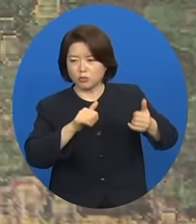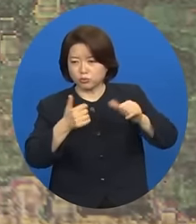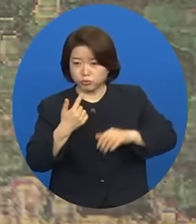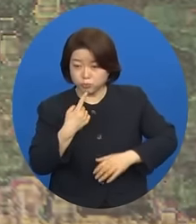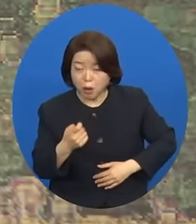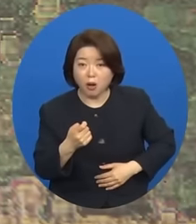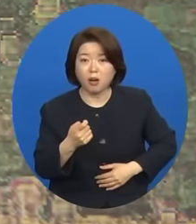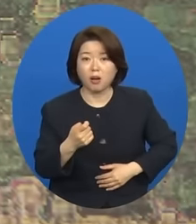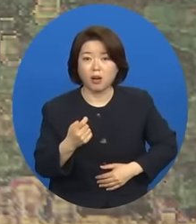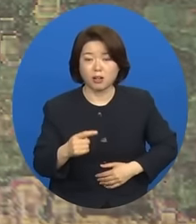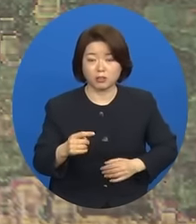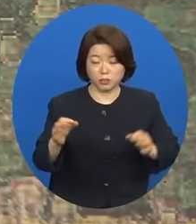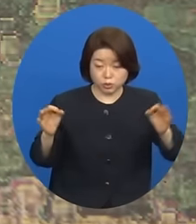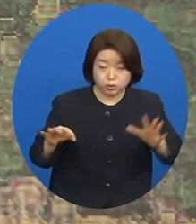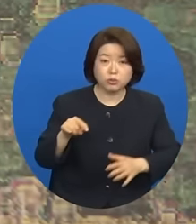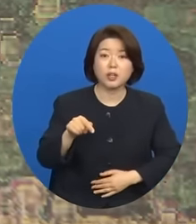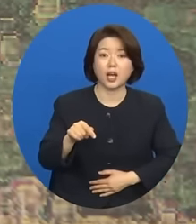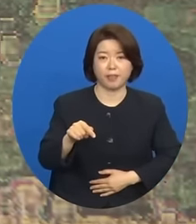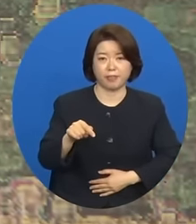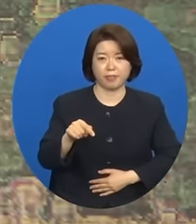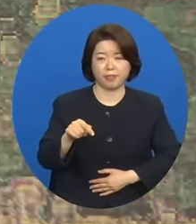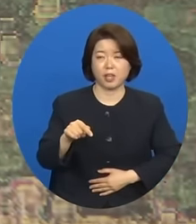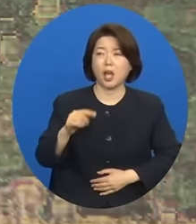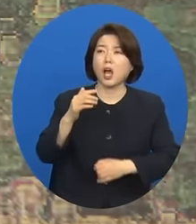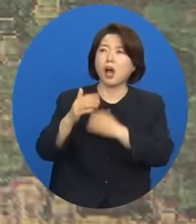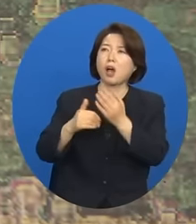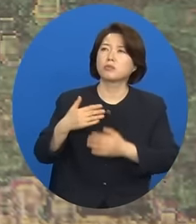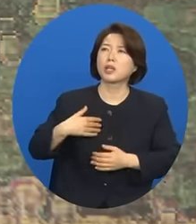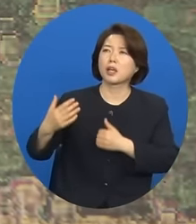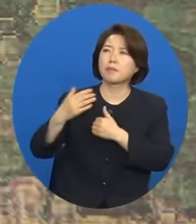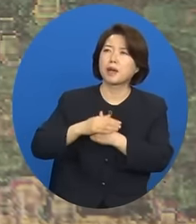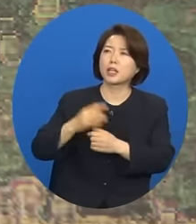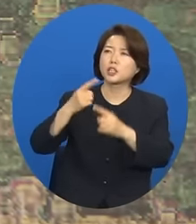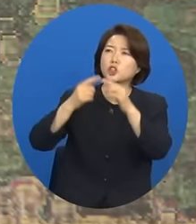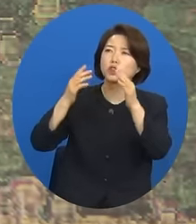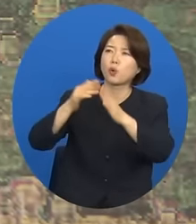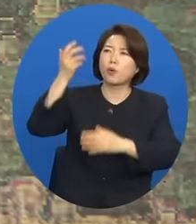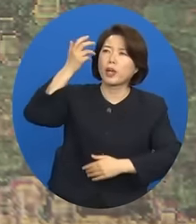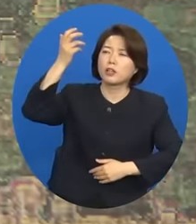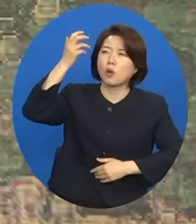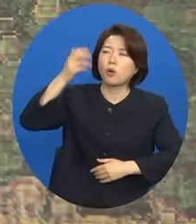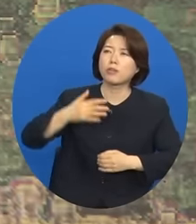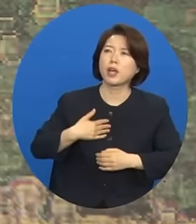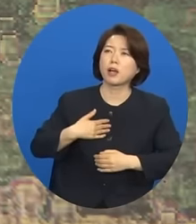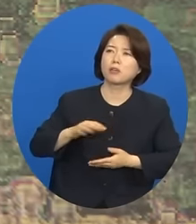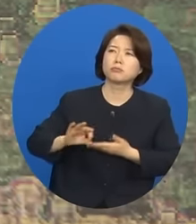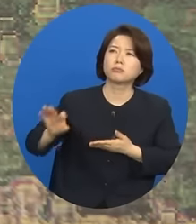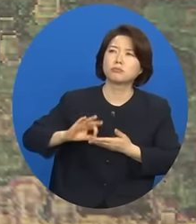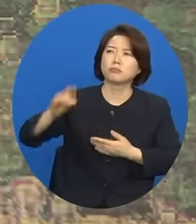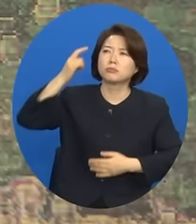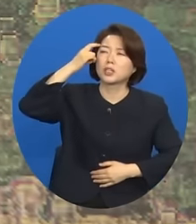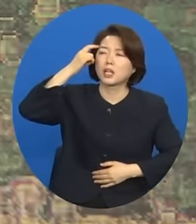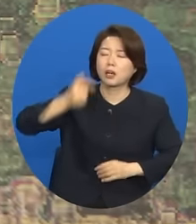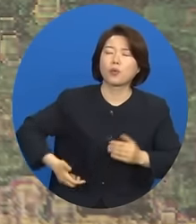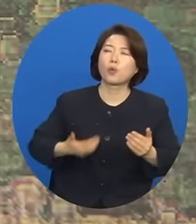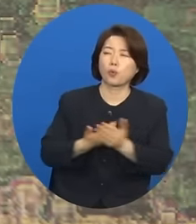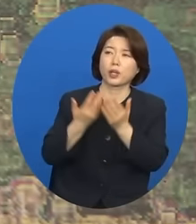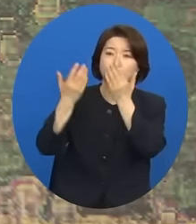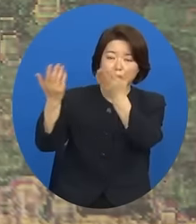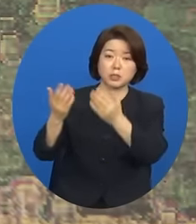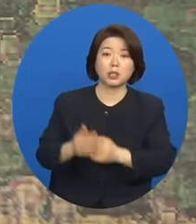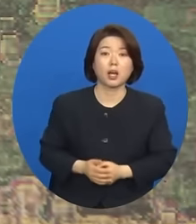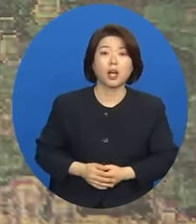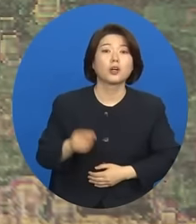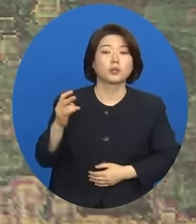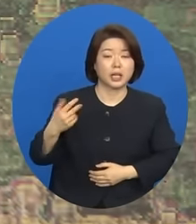그 순간에서 하나님 저에게 맡겨주신 그 교회와 영혼들을 제가 너무 건성으로 한 것 같습니다. 제가 회개합니다. 그러면서